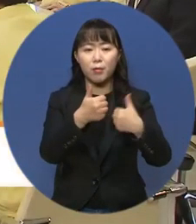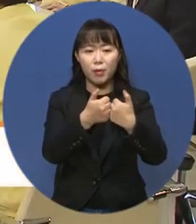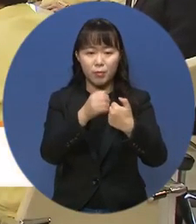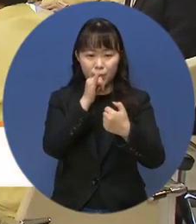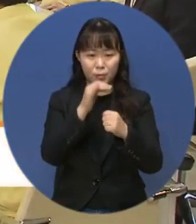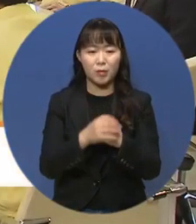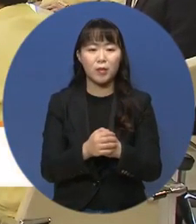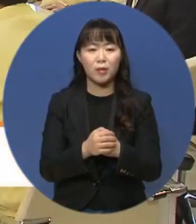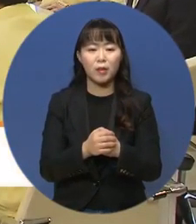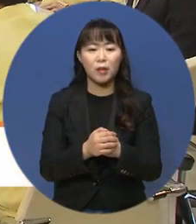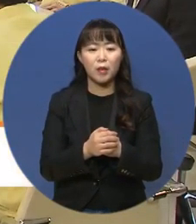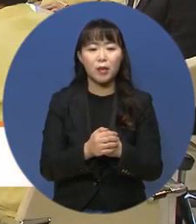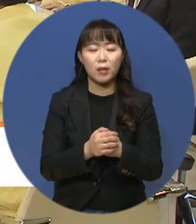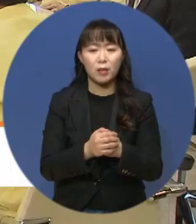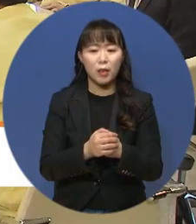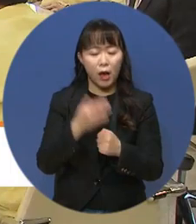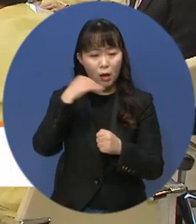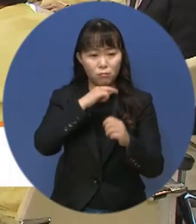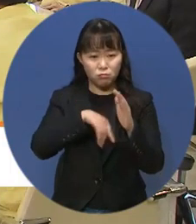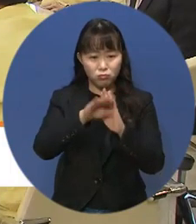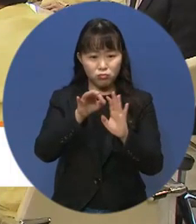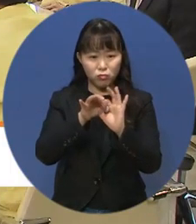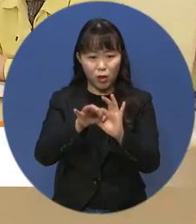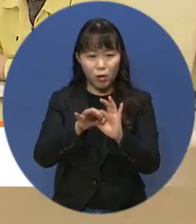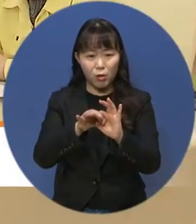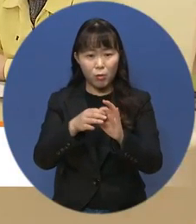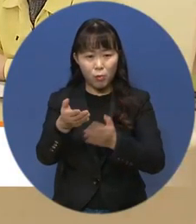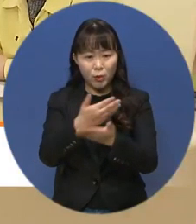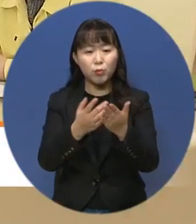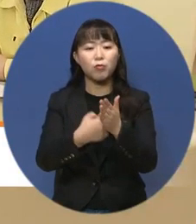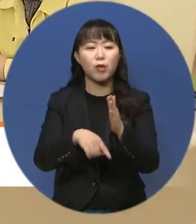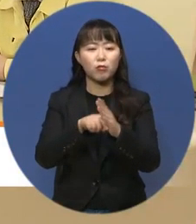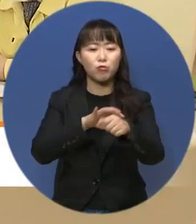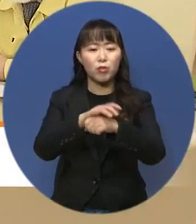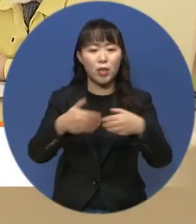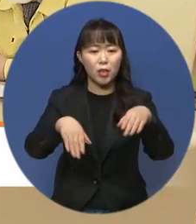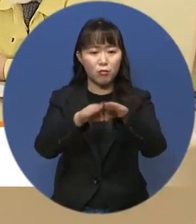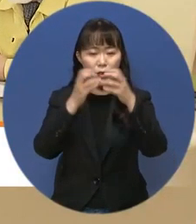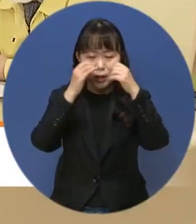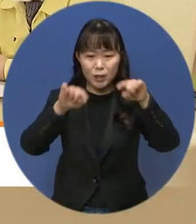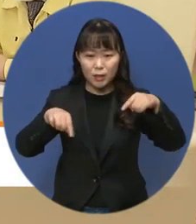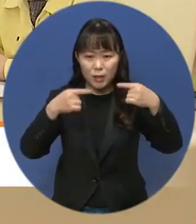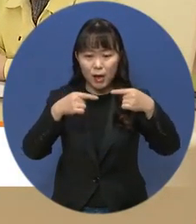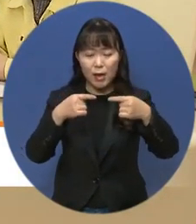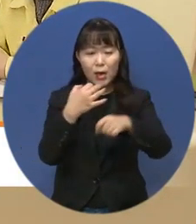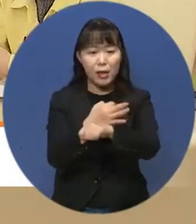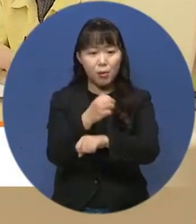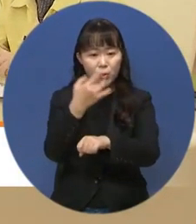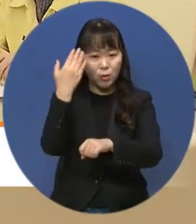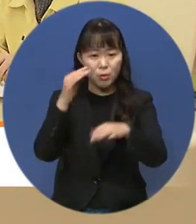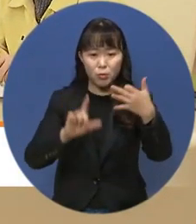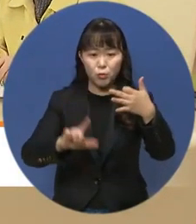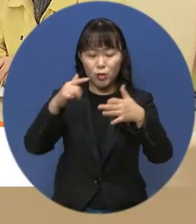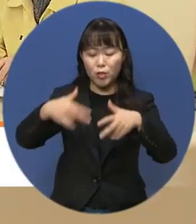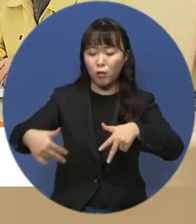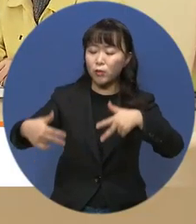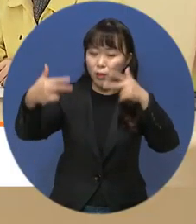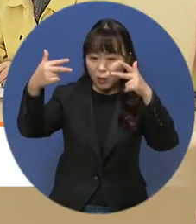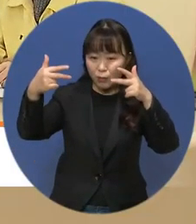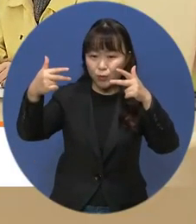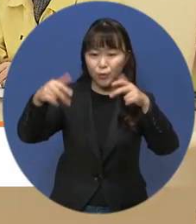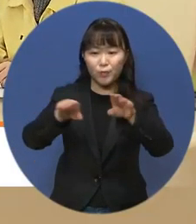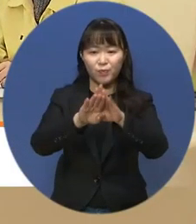순천시는 남북 생태 경제 교류 활성화를 위한 국제기구 10년 간담회를 지난 19일 영상으로